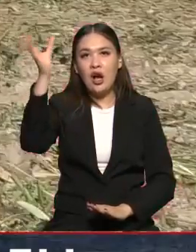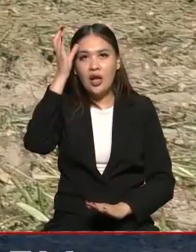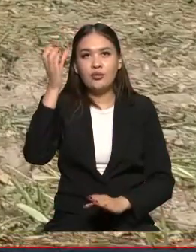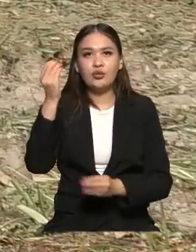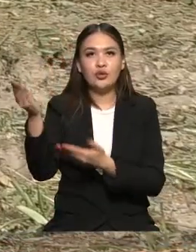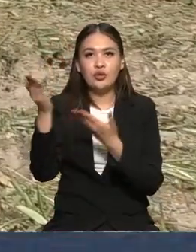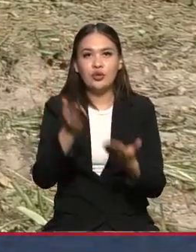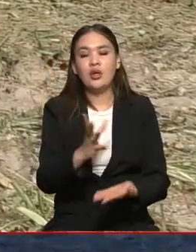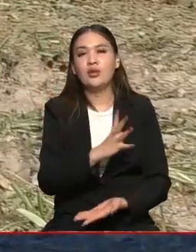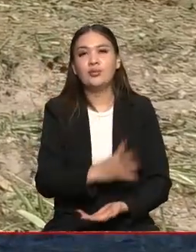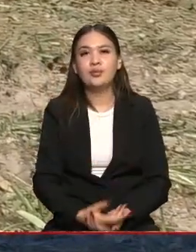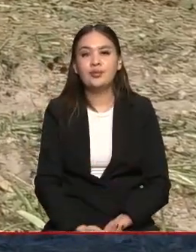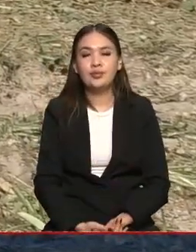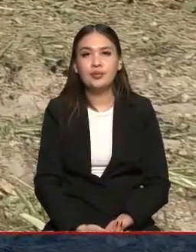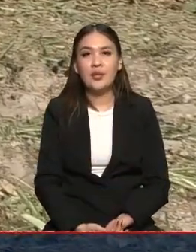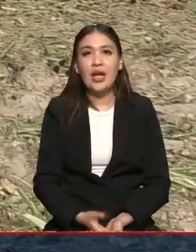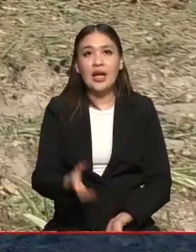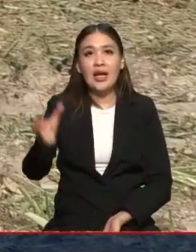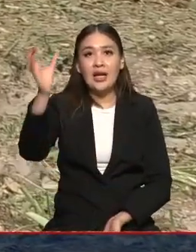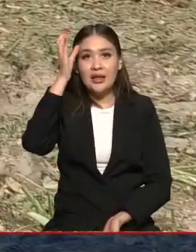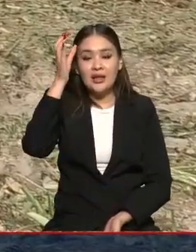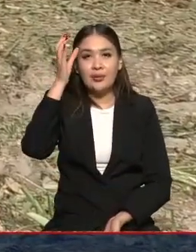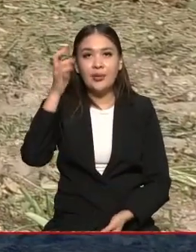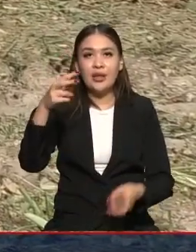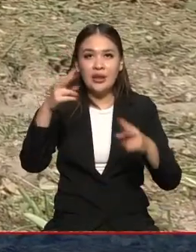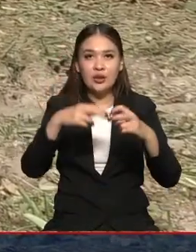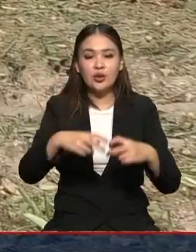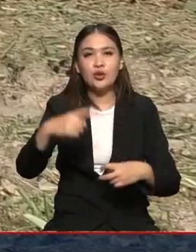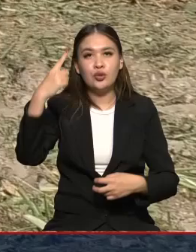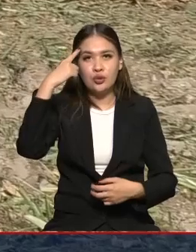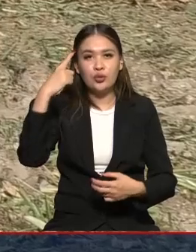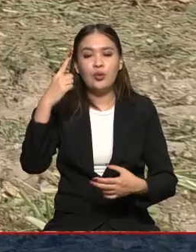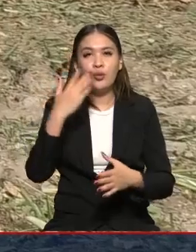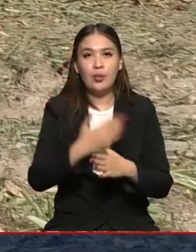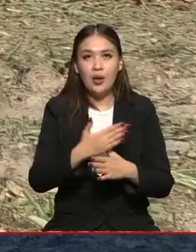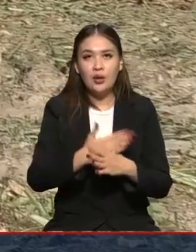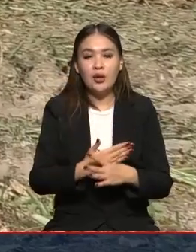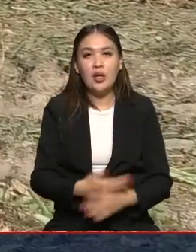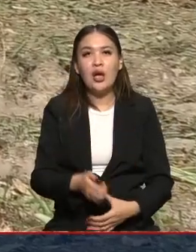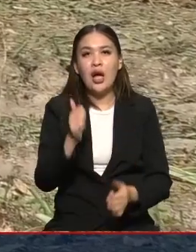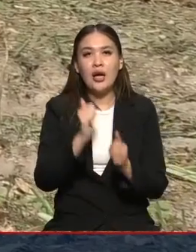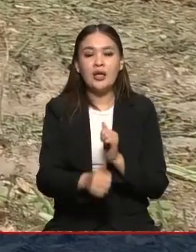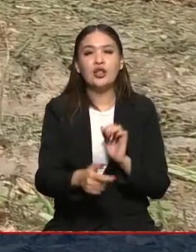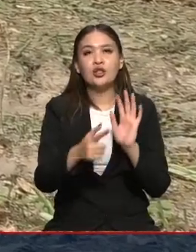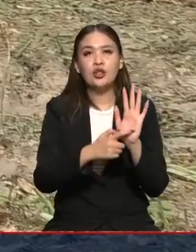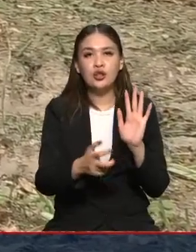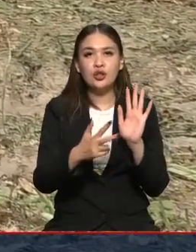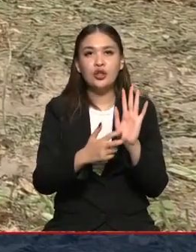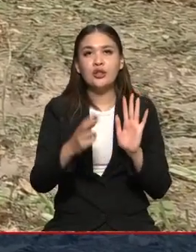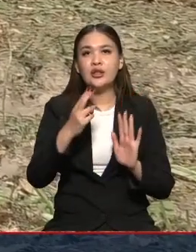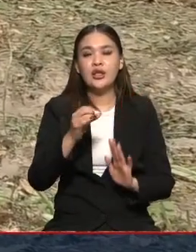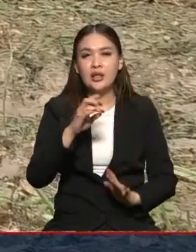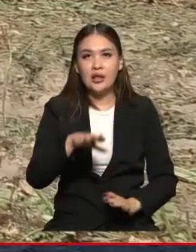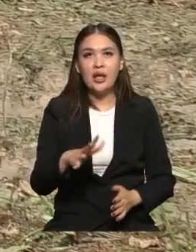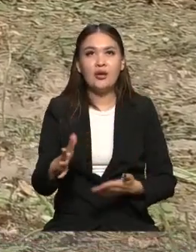жұмылдырған. Бұл енді ғылыми түрде айланысқанның нәтижесі деп ойлаймын. Әр гектарынан 700-750 центнерден қант қызылшасын